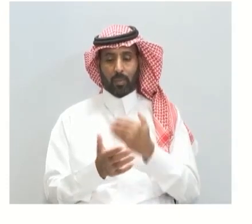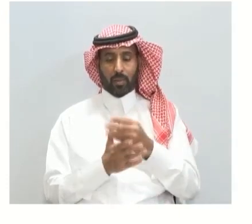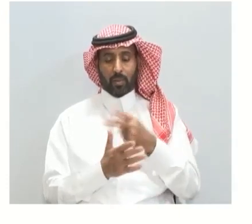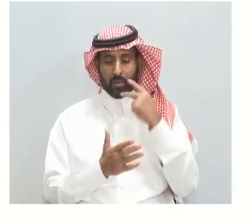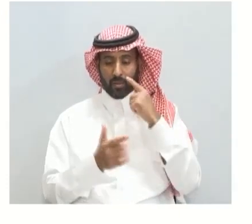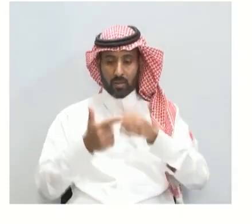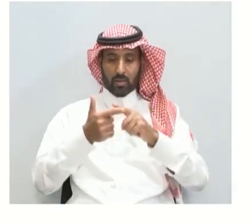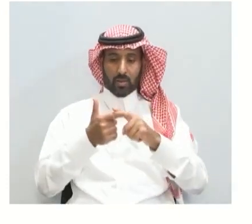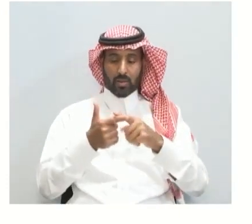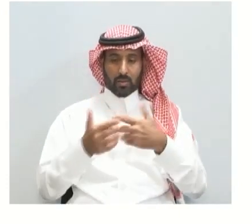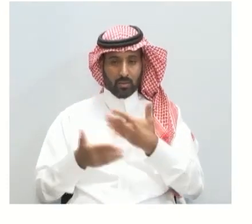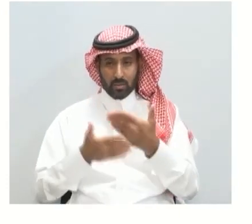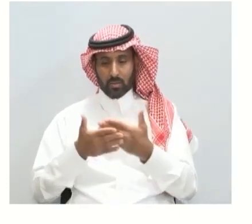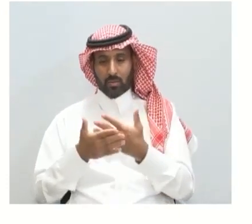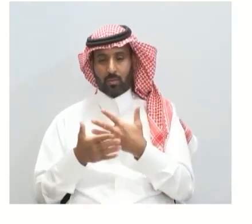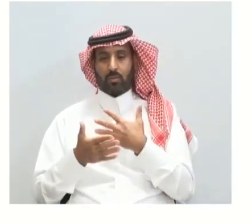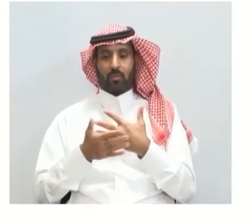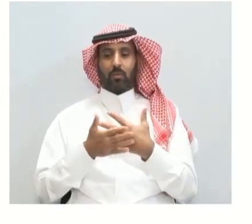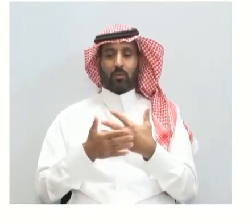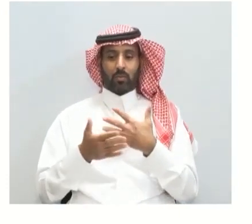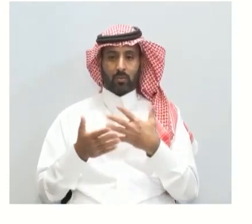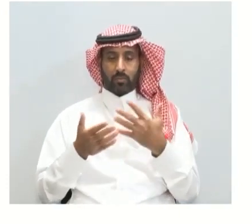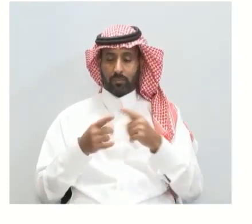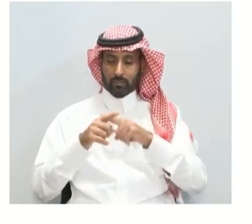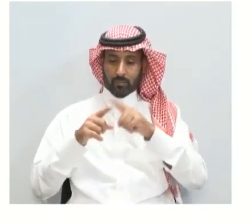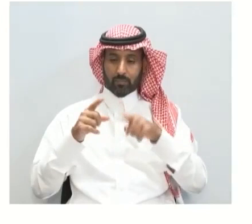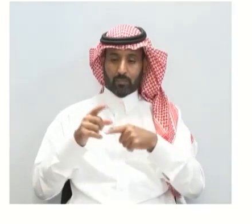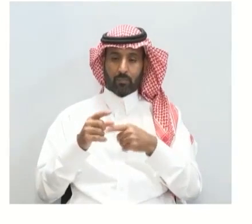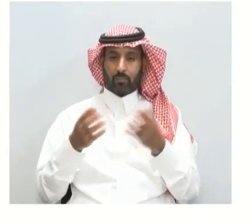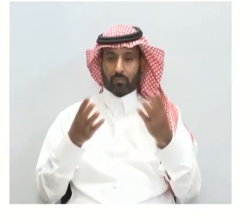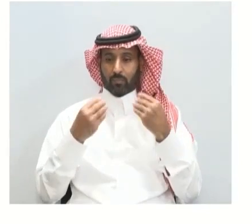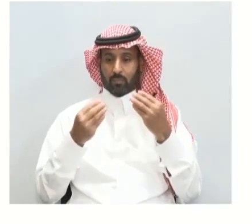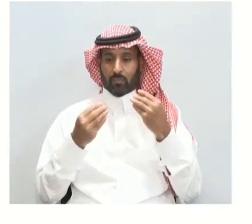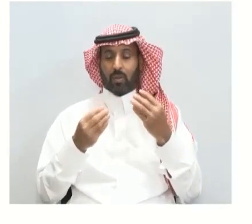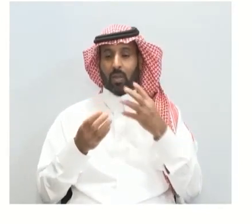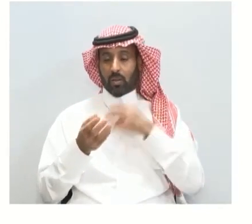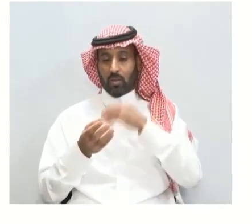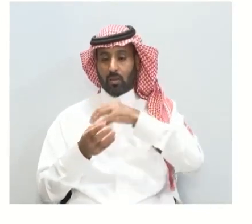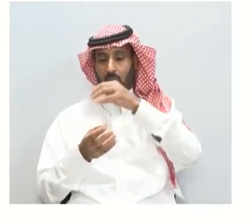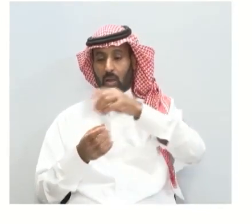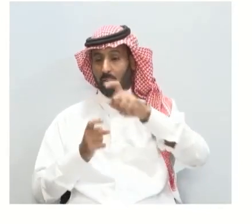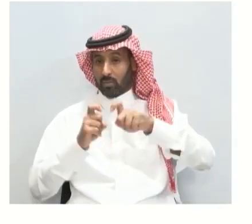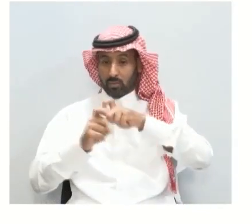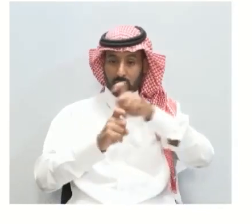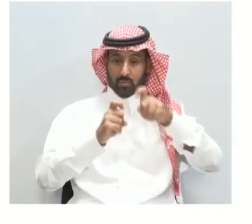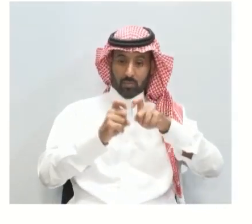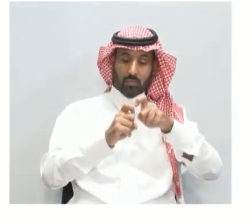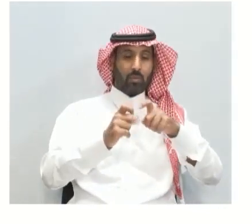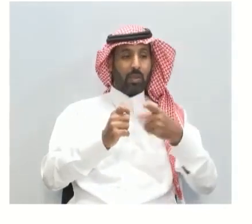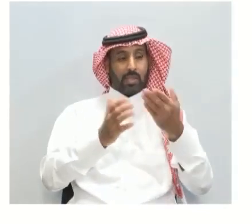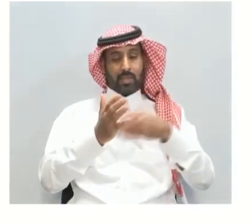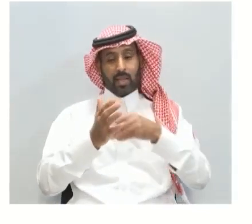الثانيه من العمليات الهوائيه في التنفس الخلوي هو هي سلسله نقل الالكترونات تعد سلسله نقل الالكترونات الخطوه